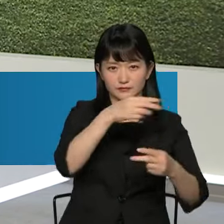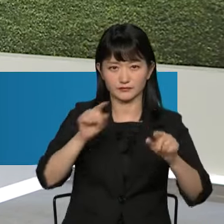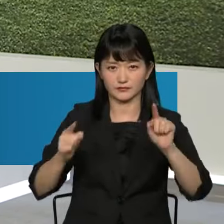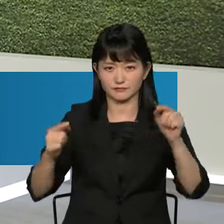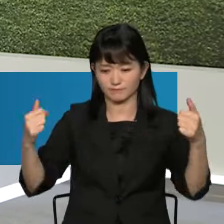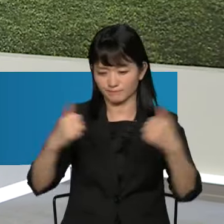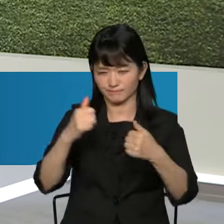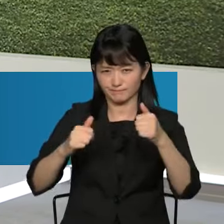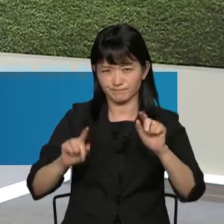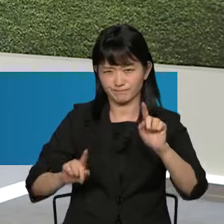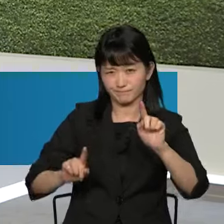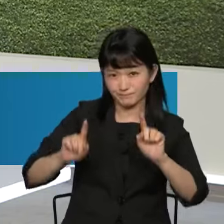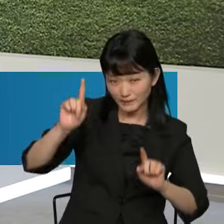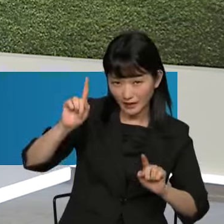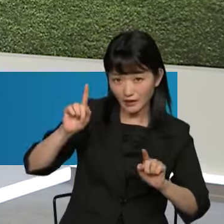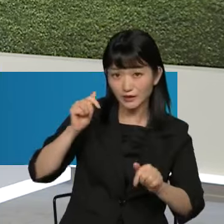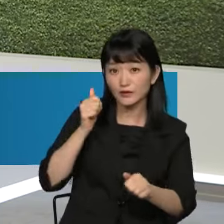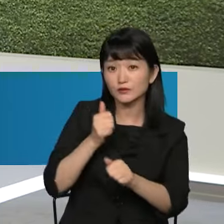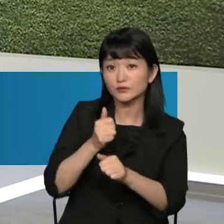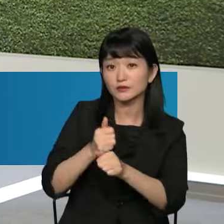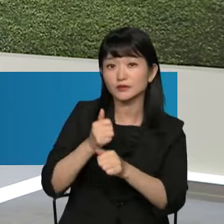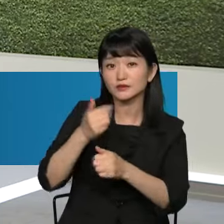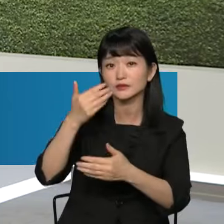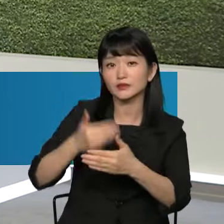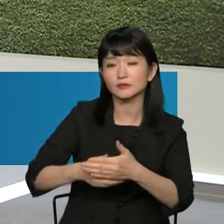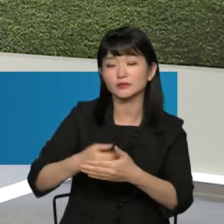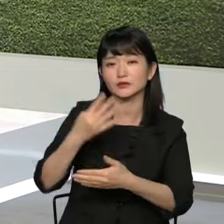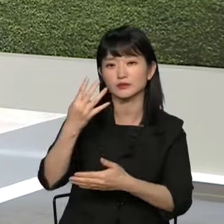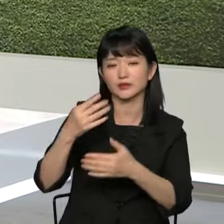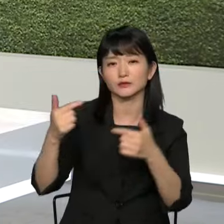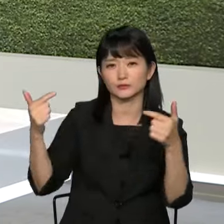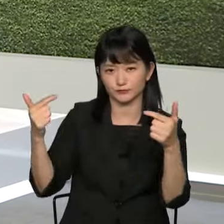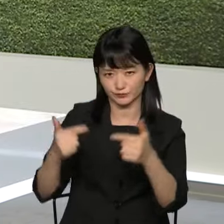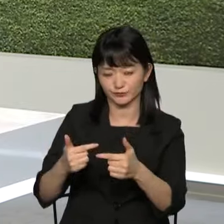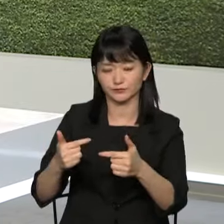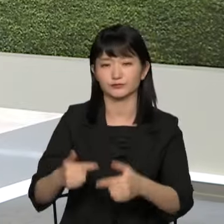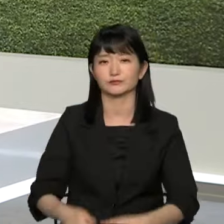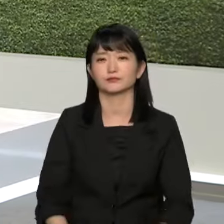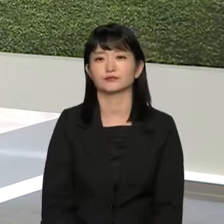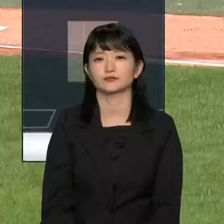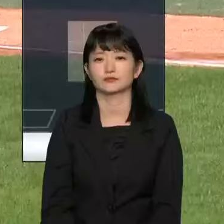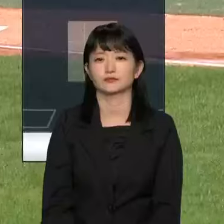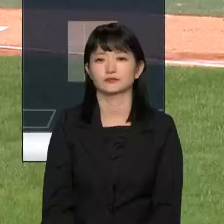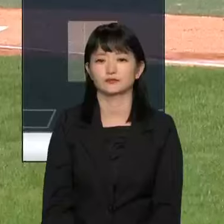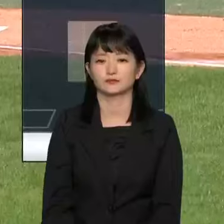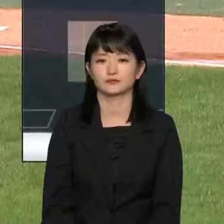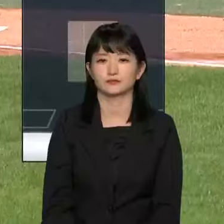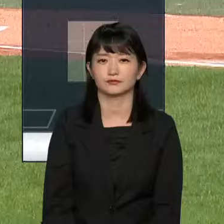벌이면서 우승까지 남은 매직 넘버는 4까지 줄었습니다. 홍지용 기자입니다.